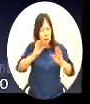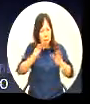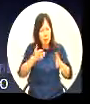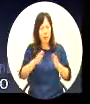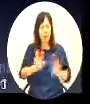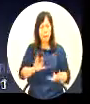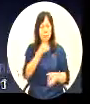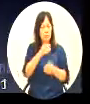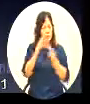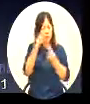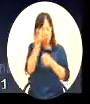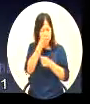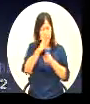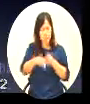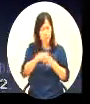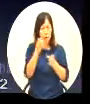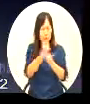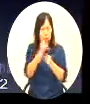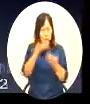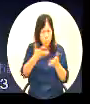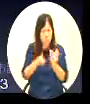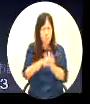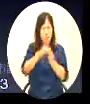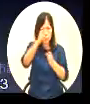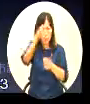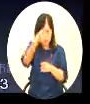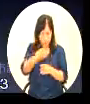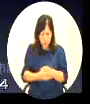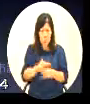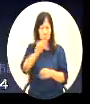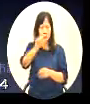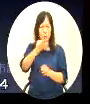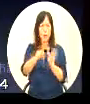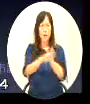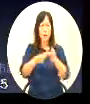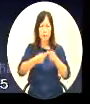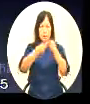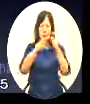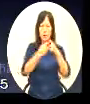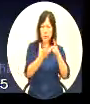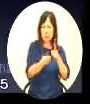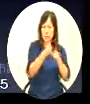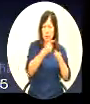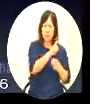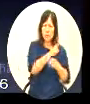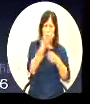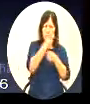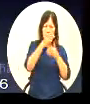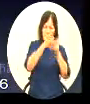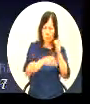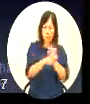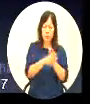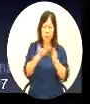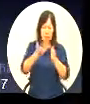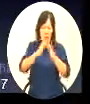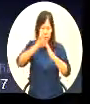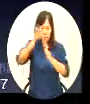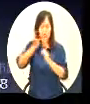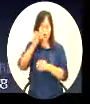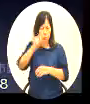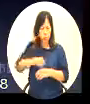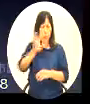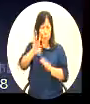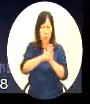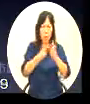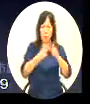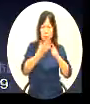要来检查的功课就是以下5点。第一点，我们的人权自治条例，当时市长曾经承诺，我们人权